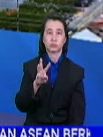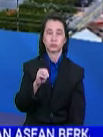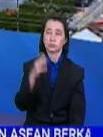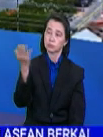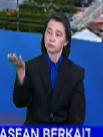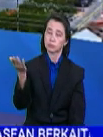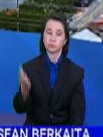silakan Sahe